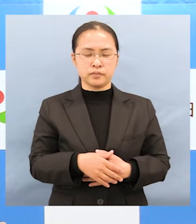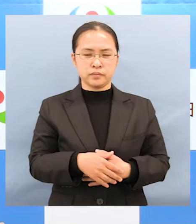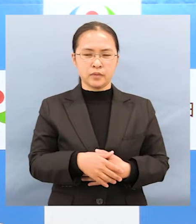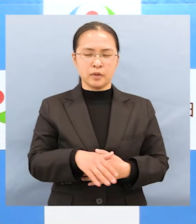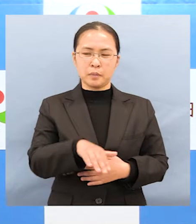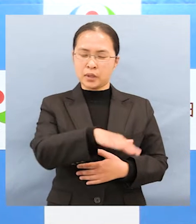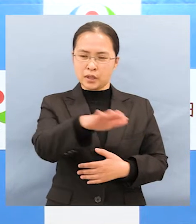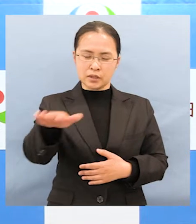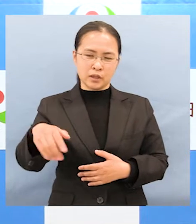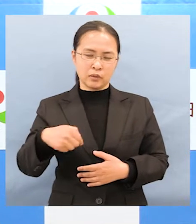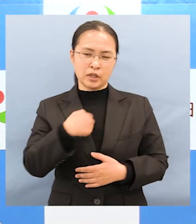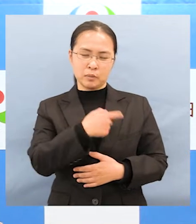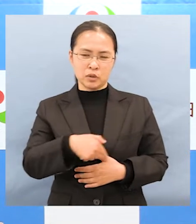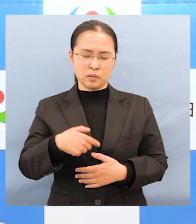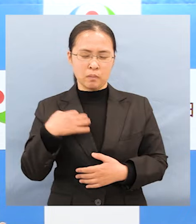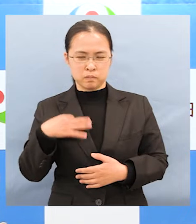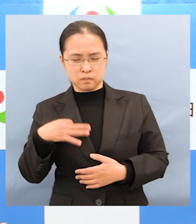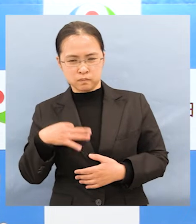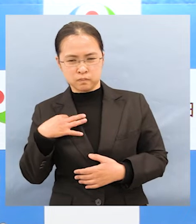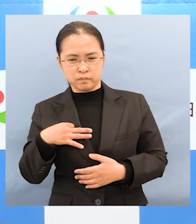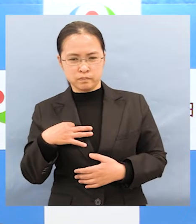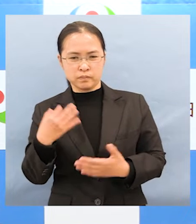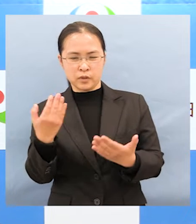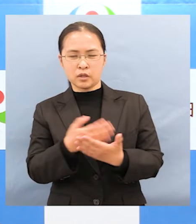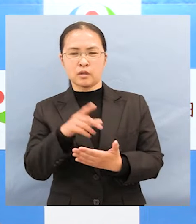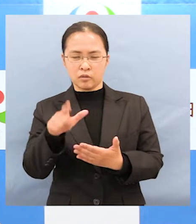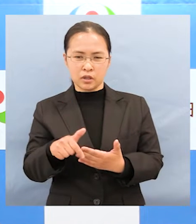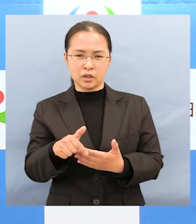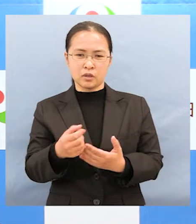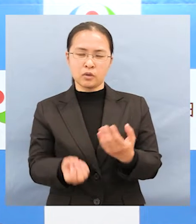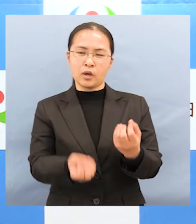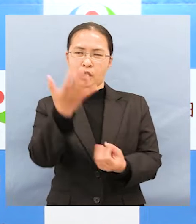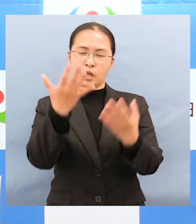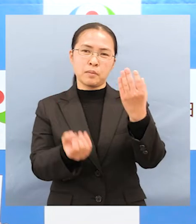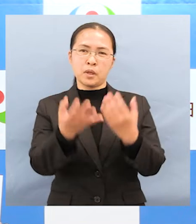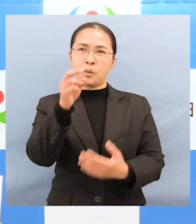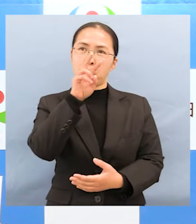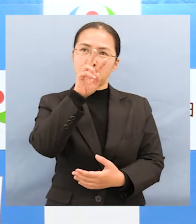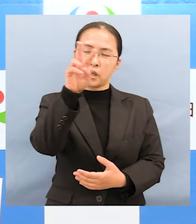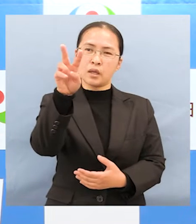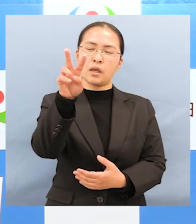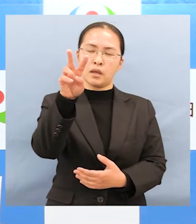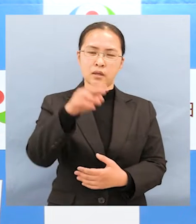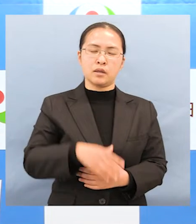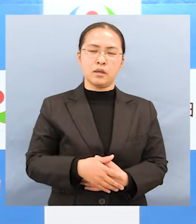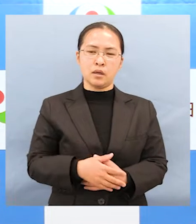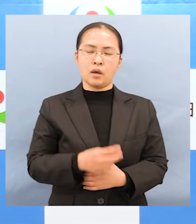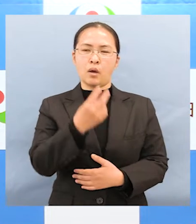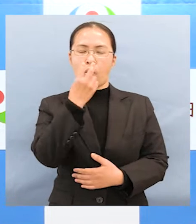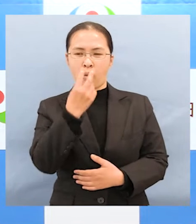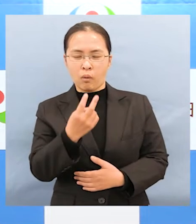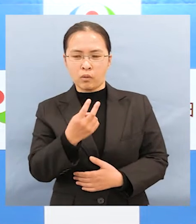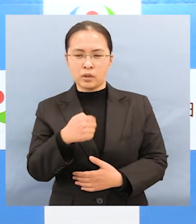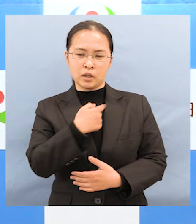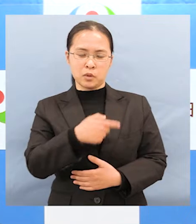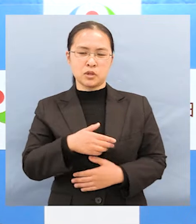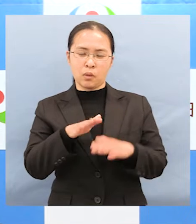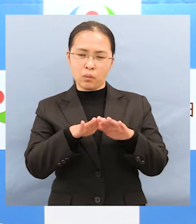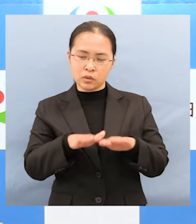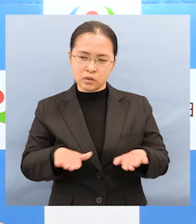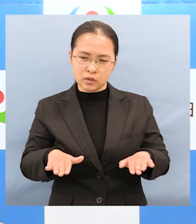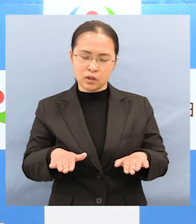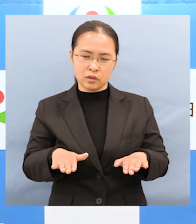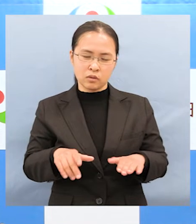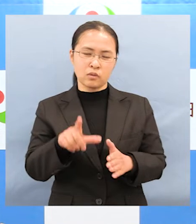みんなの気持ちをざわつかせていたときに、花火を見て、昇る花火を見てほっとして落ち着いたというところもあ